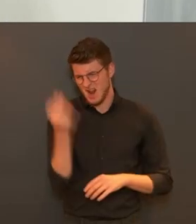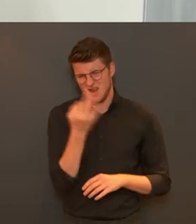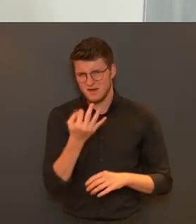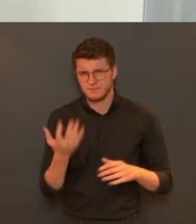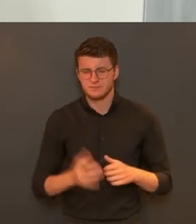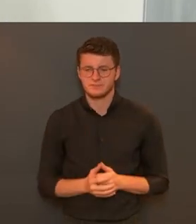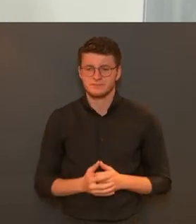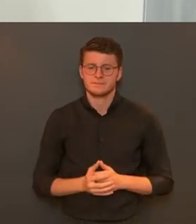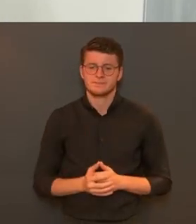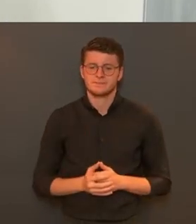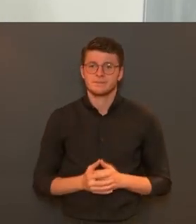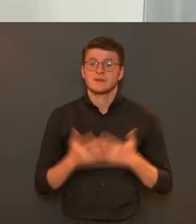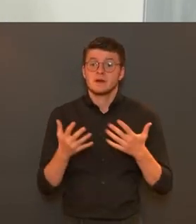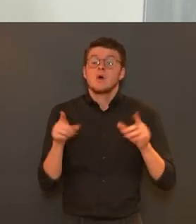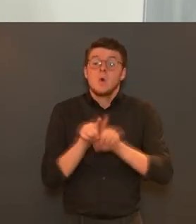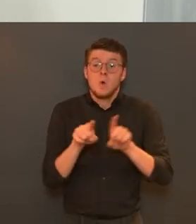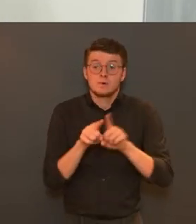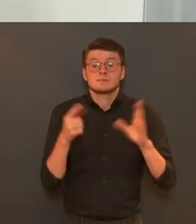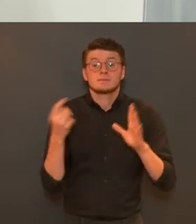Ce qui est aussi très important,